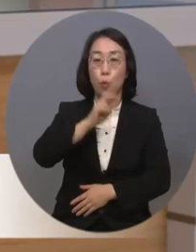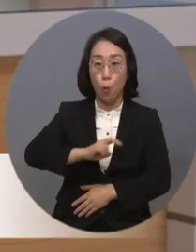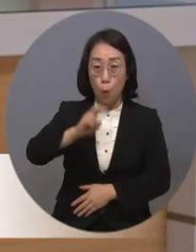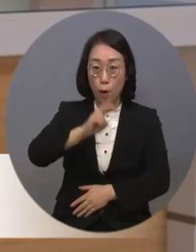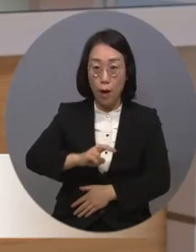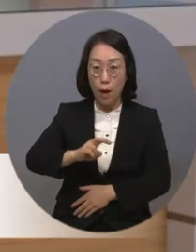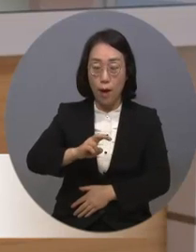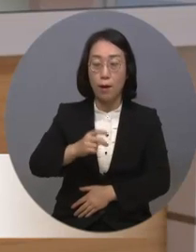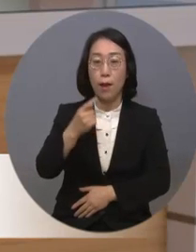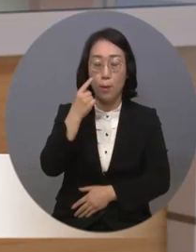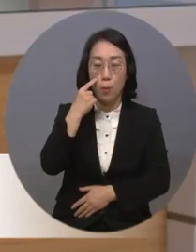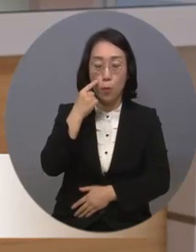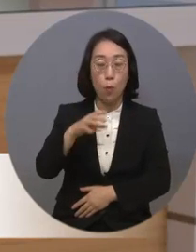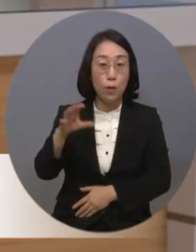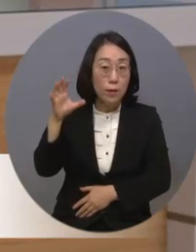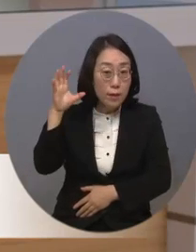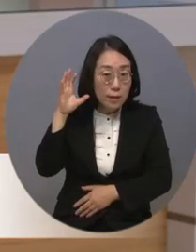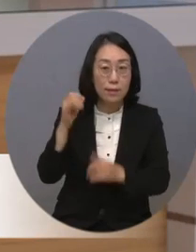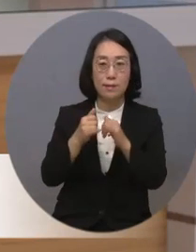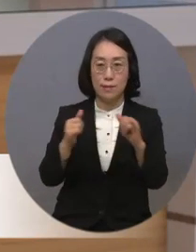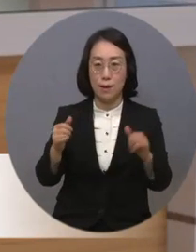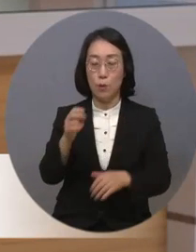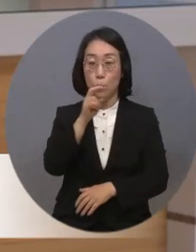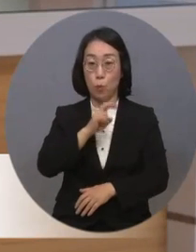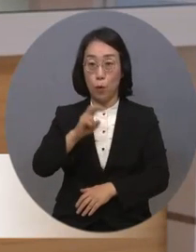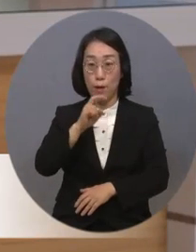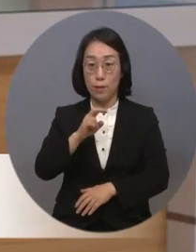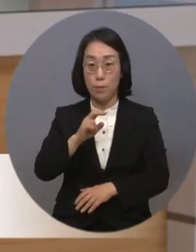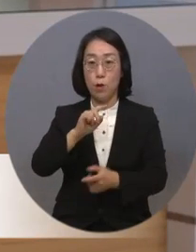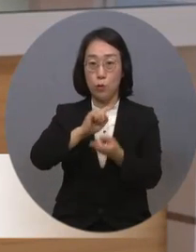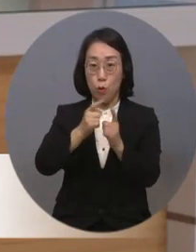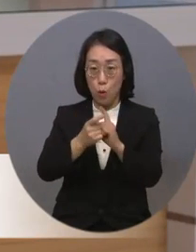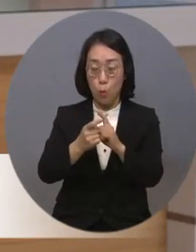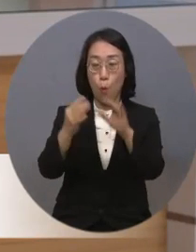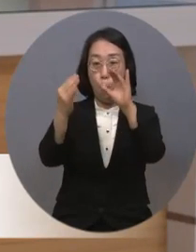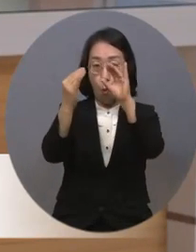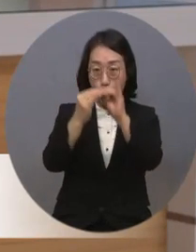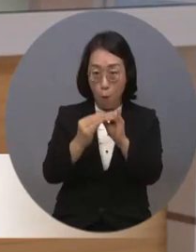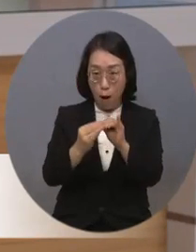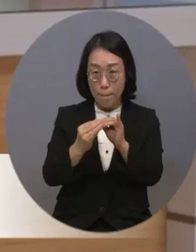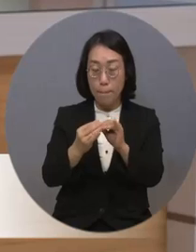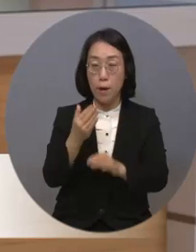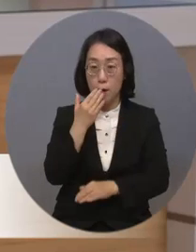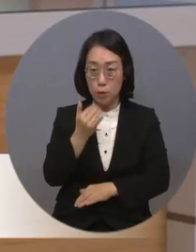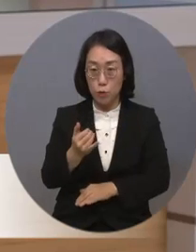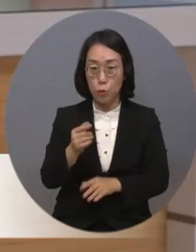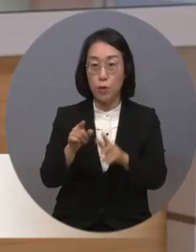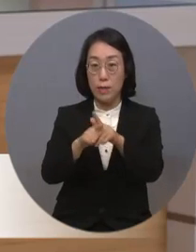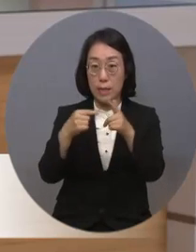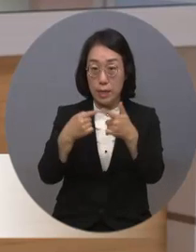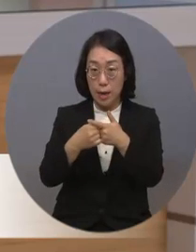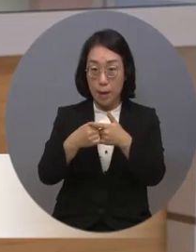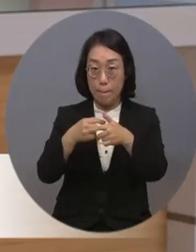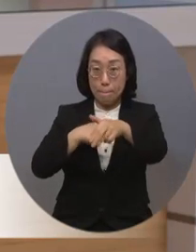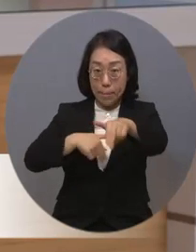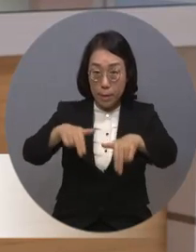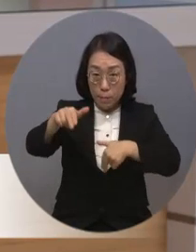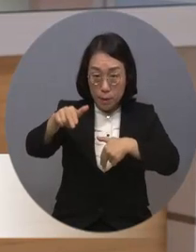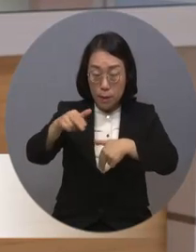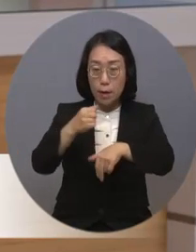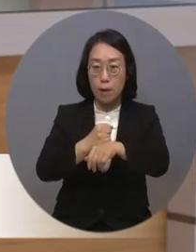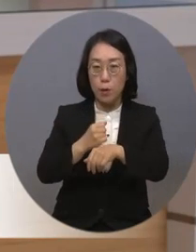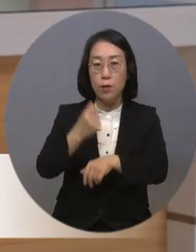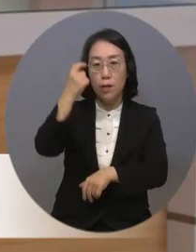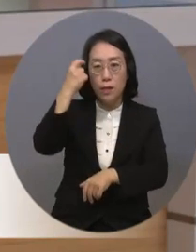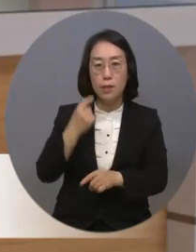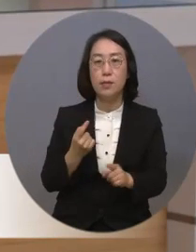그 노래를 듣는 분들과 노래를 하는 분들이 서로 공감을 이루게 되고 이해를 하게 되면 장애인식 개선에도